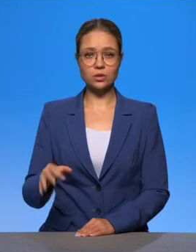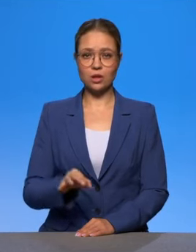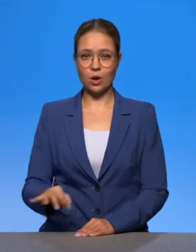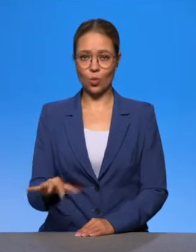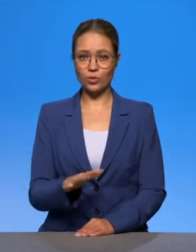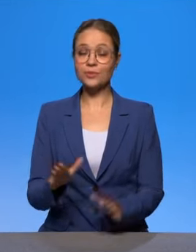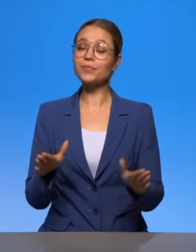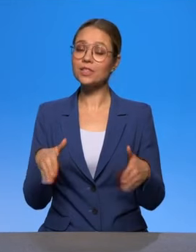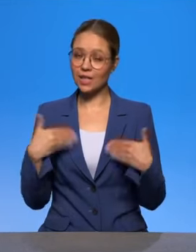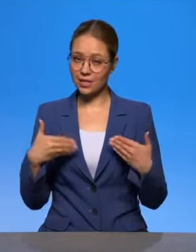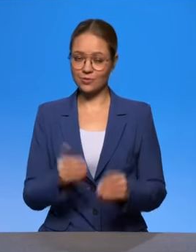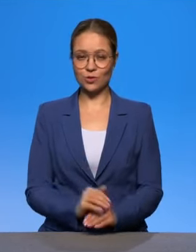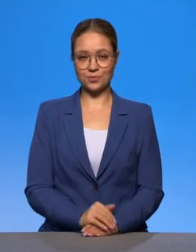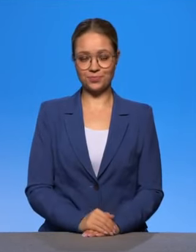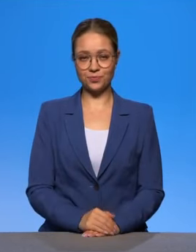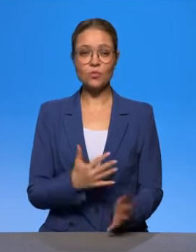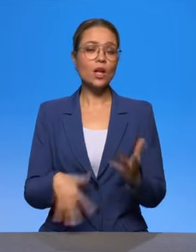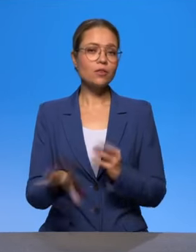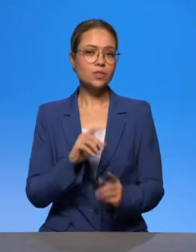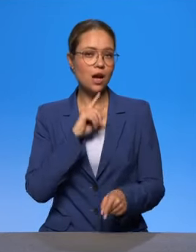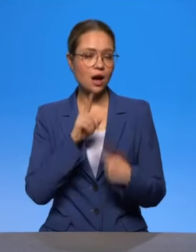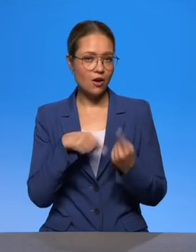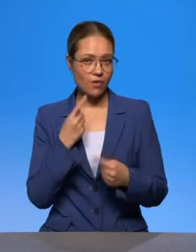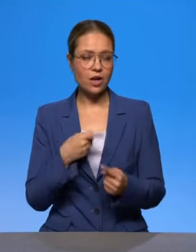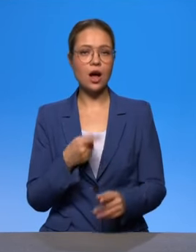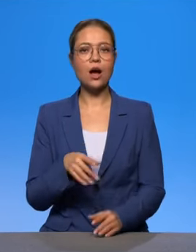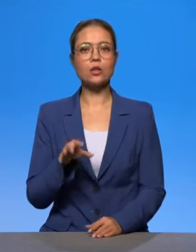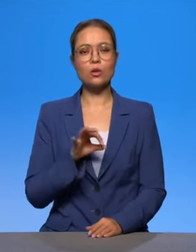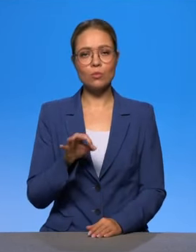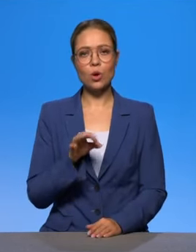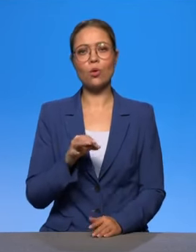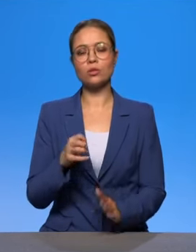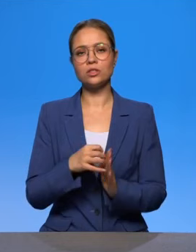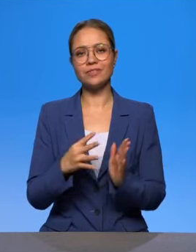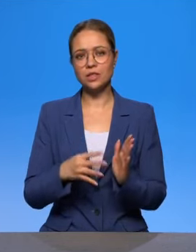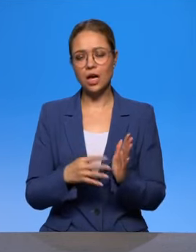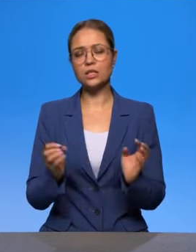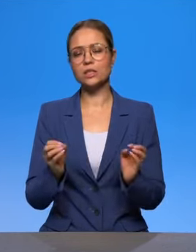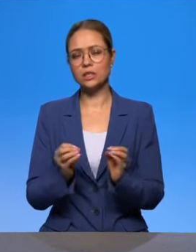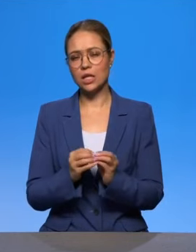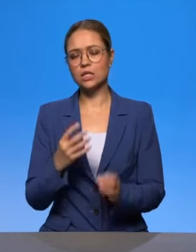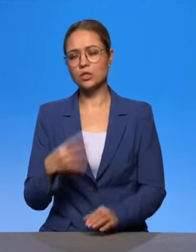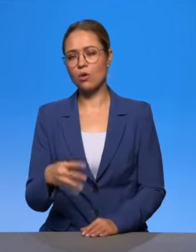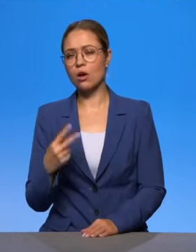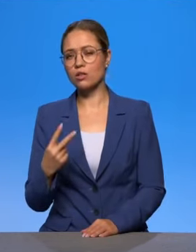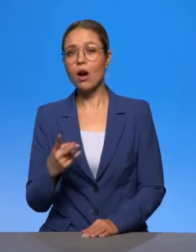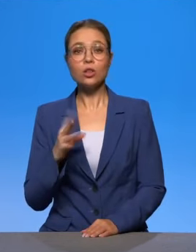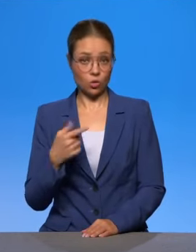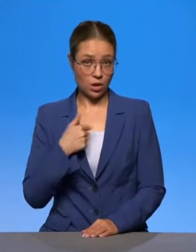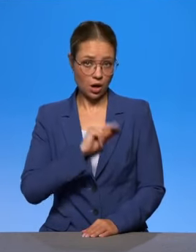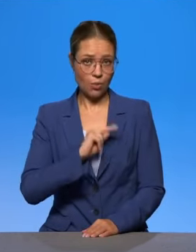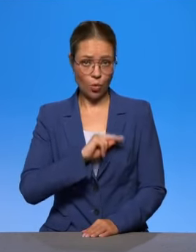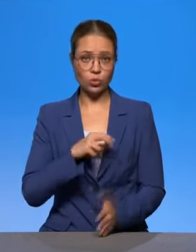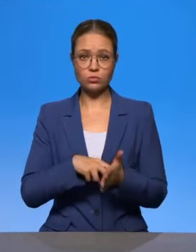Слушаем. Вот все говорят про МРОТ 19-242. А у нас, я работаю почтальоном, у нас